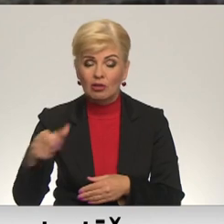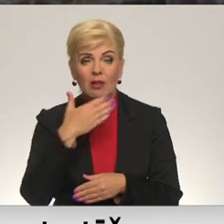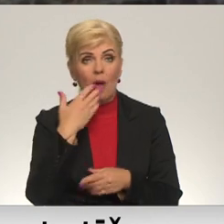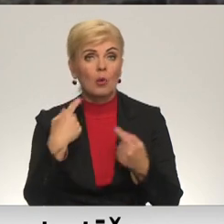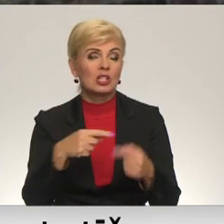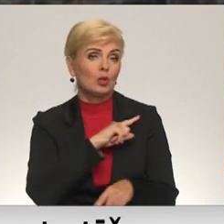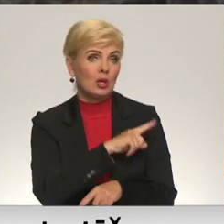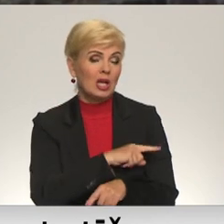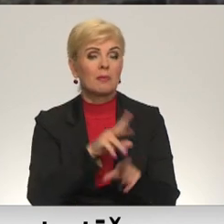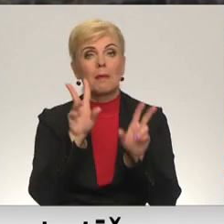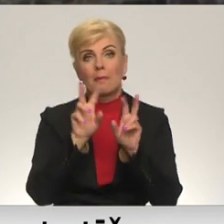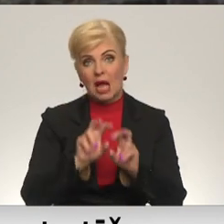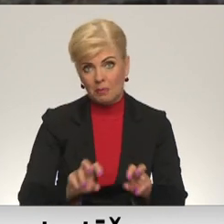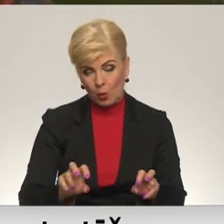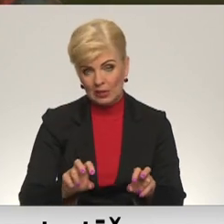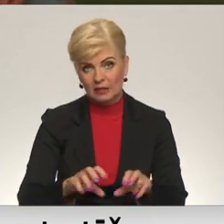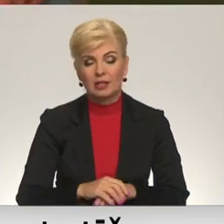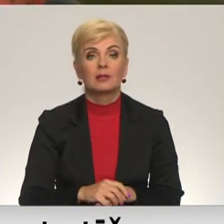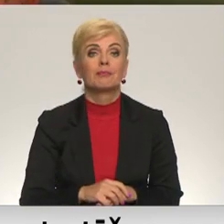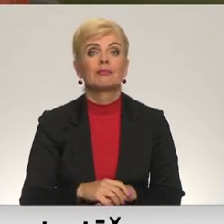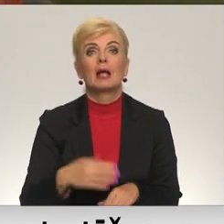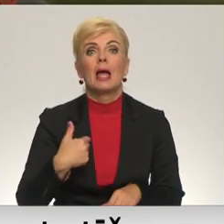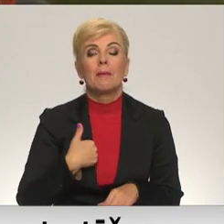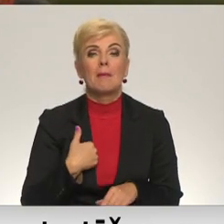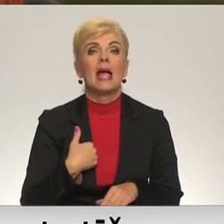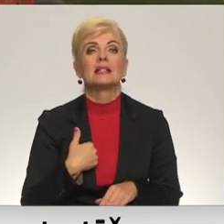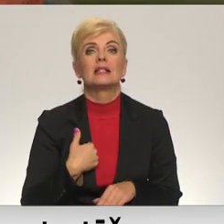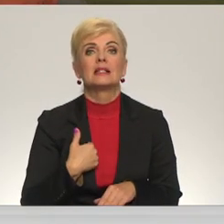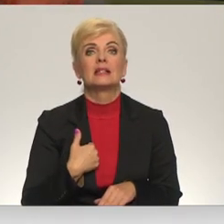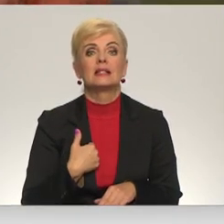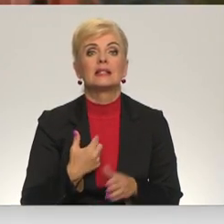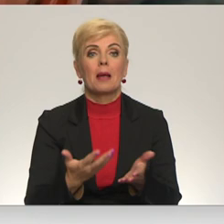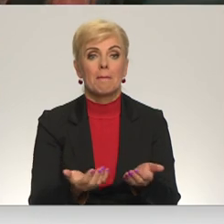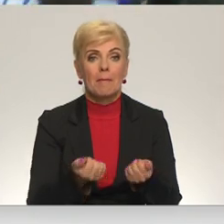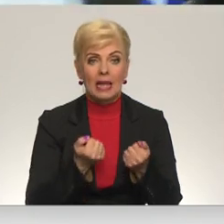citu iespēju kā pārbaudīties. Mēs paņemam testu.